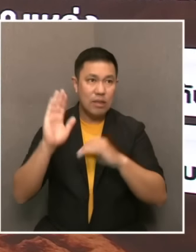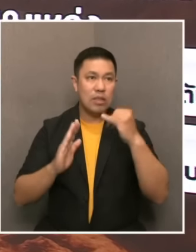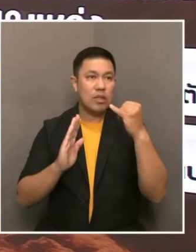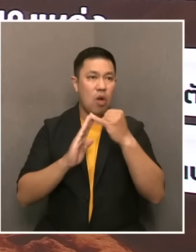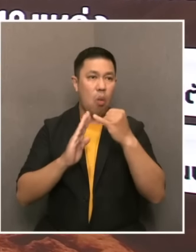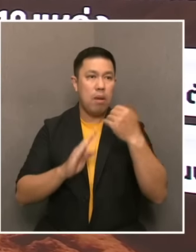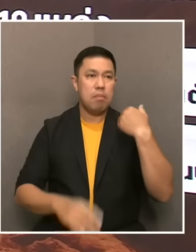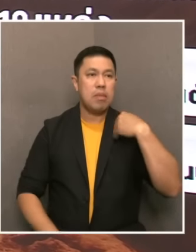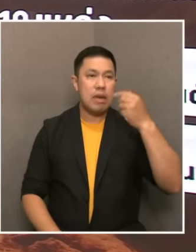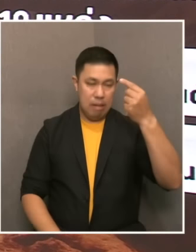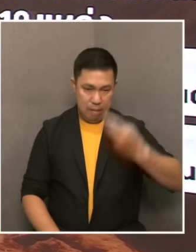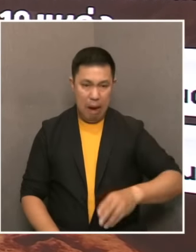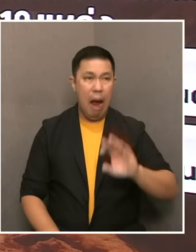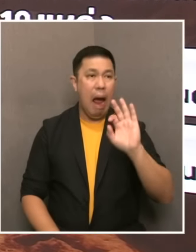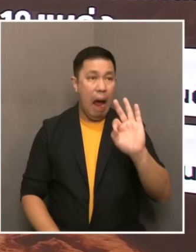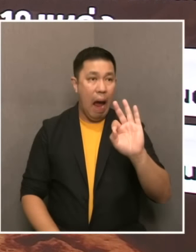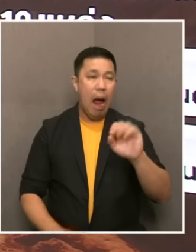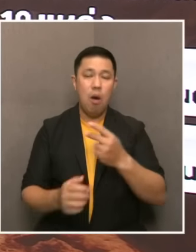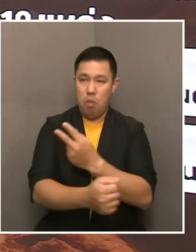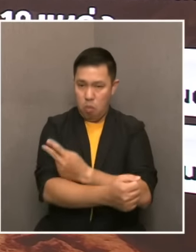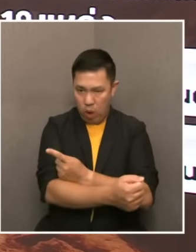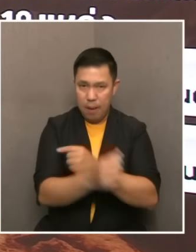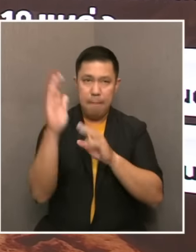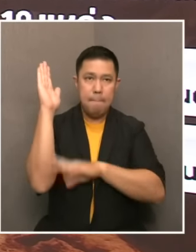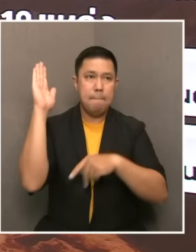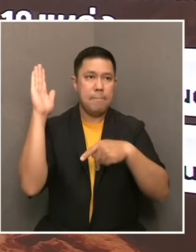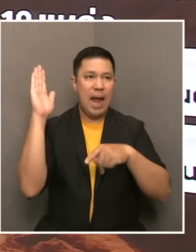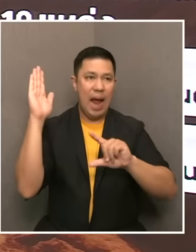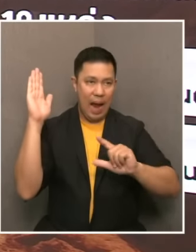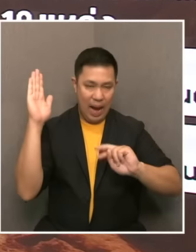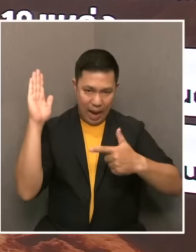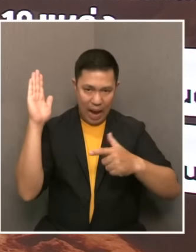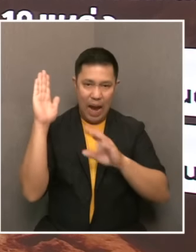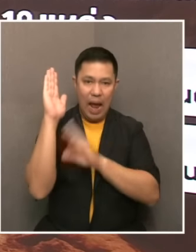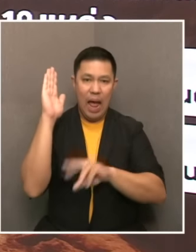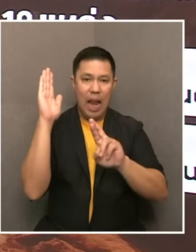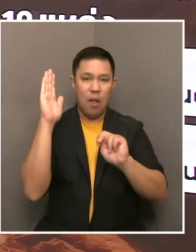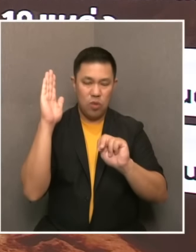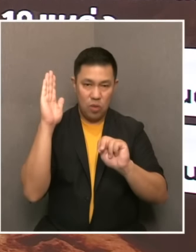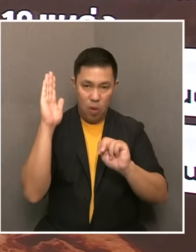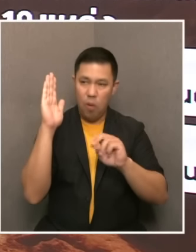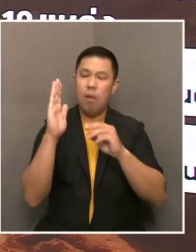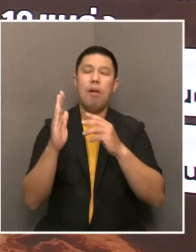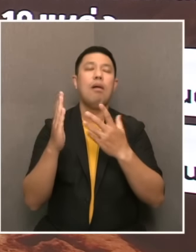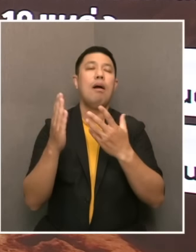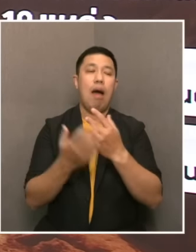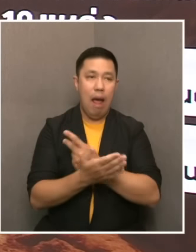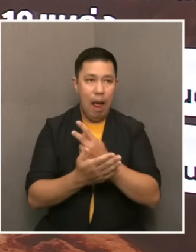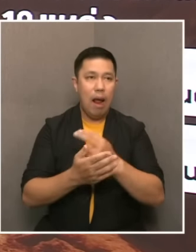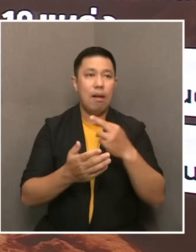ด้วยกันนะครับที่เราพบได้นะไม่ว่าจะเป็นภูเก็ตพังงาระนองกาญจนบุรีราชบุรี